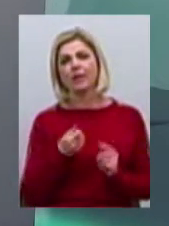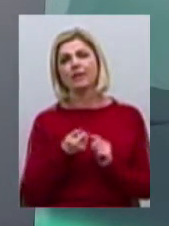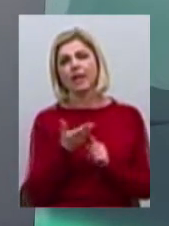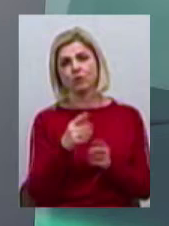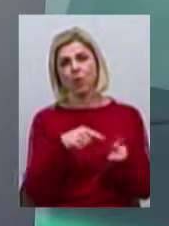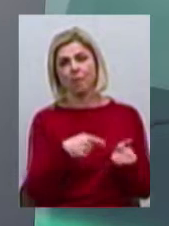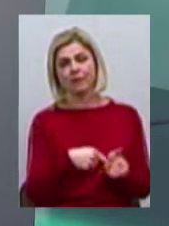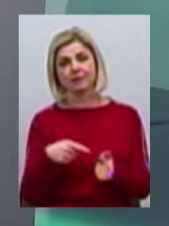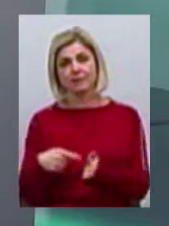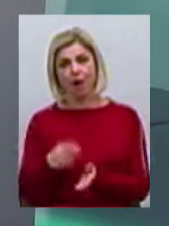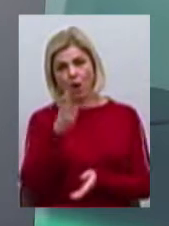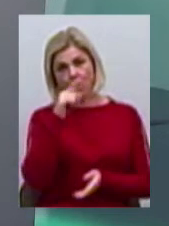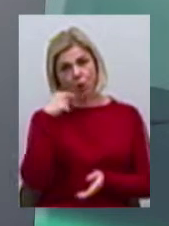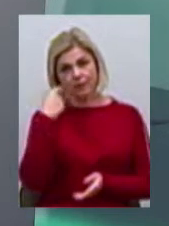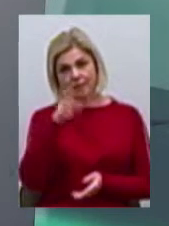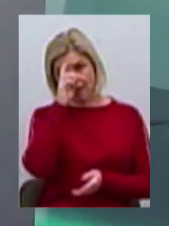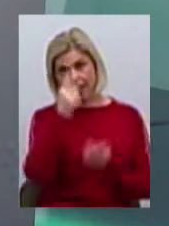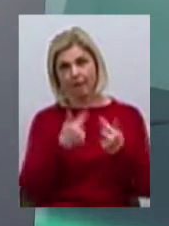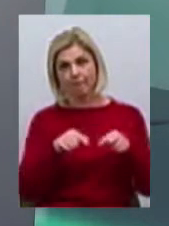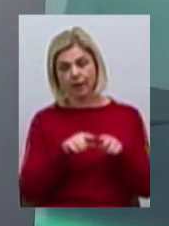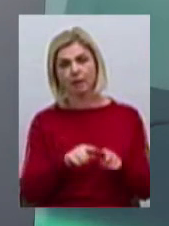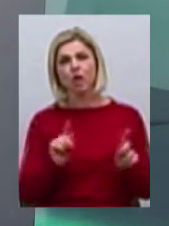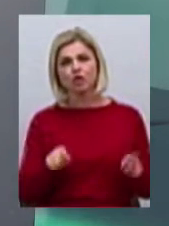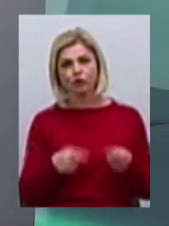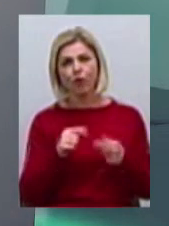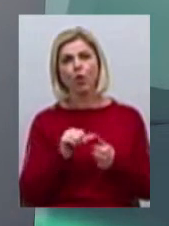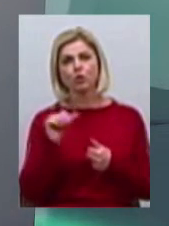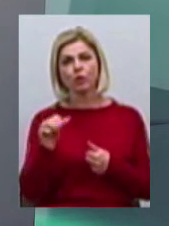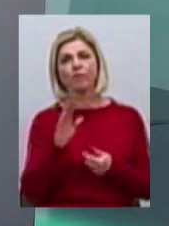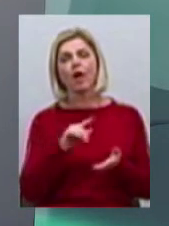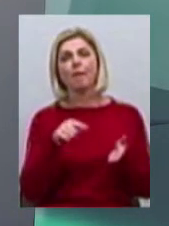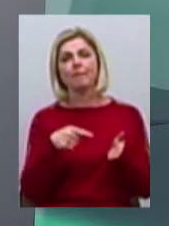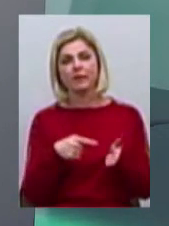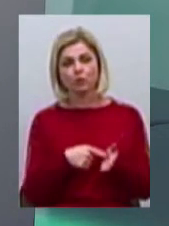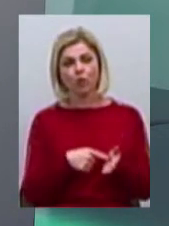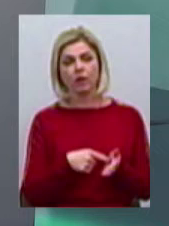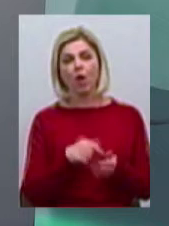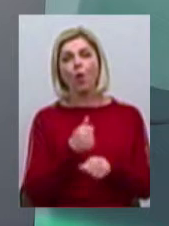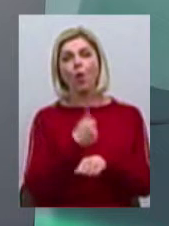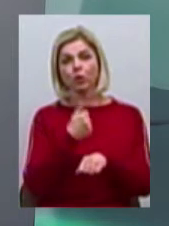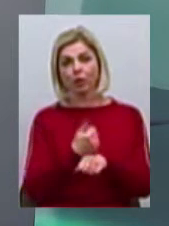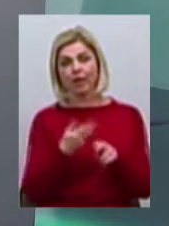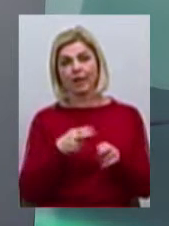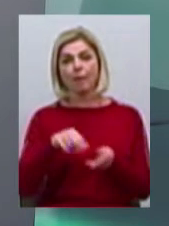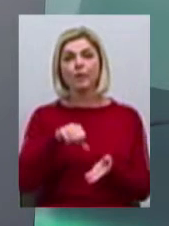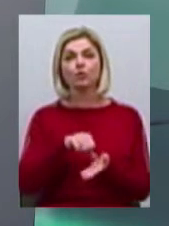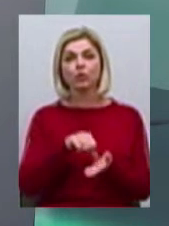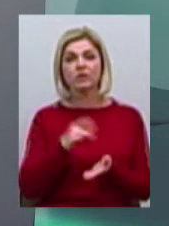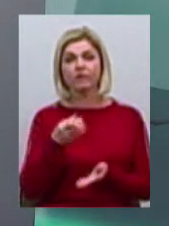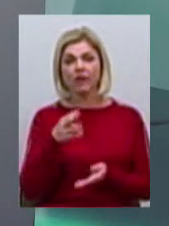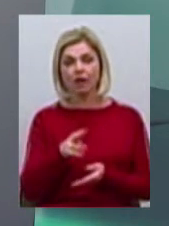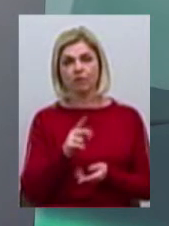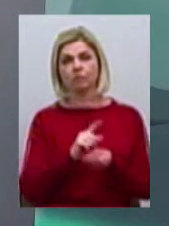Російської імперії, створюється особливо у міських справах присутствие. Головою цього присутствия стає